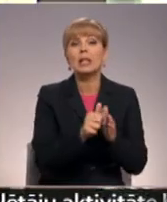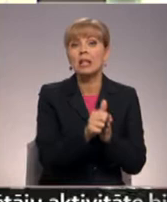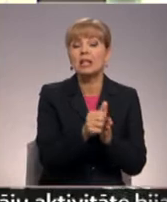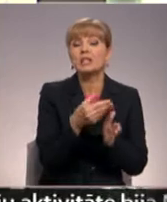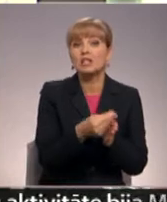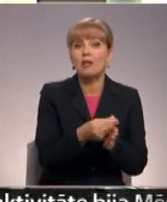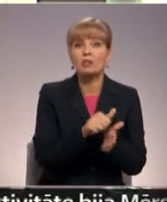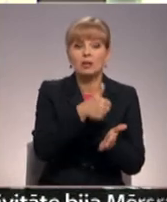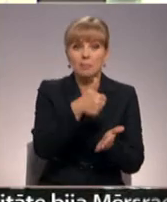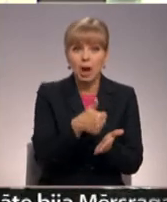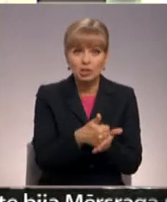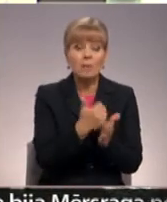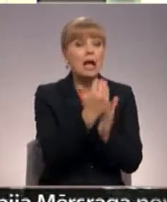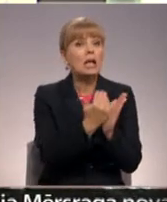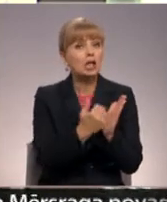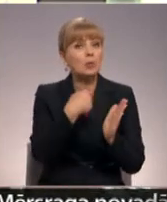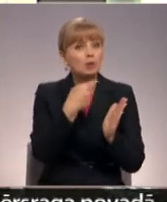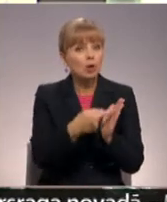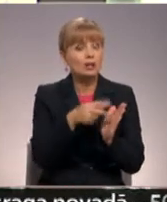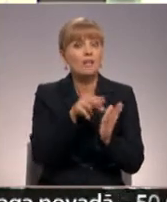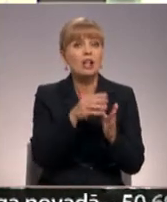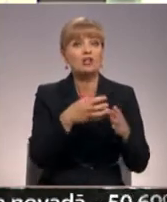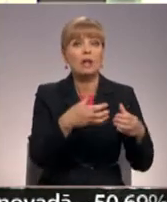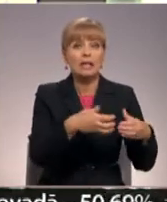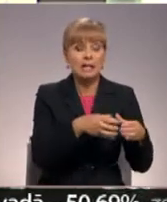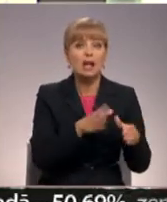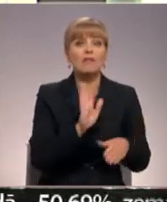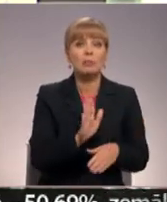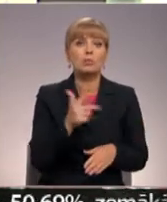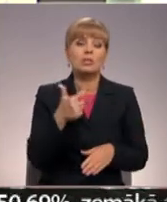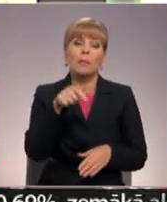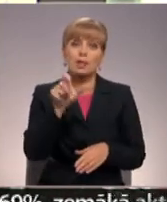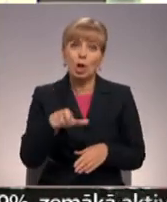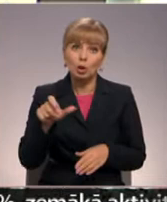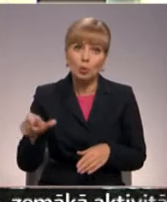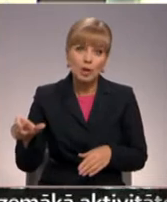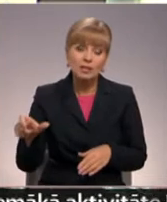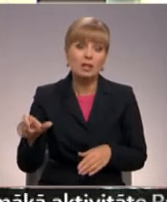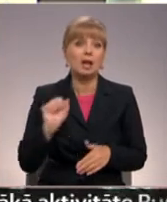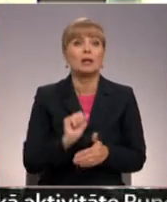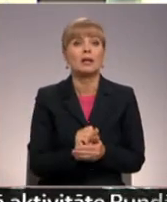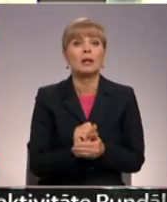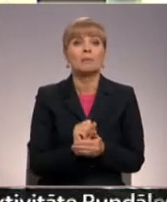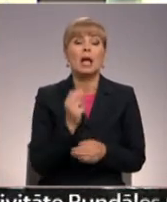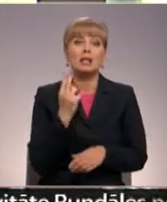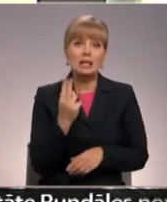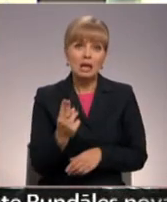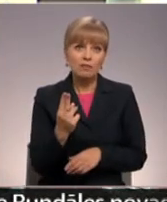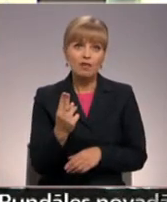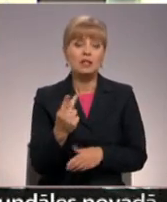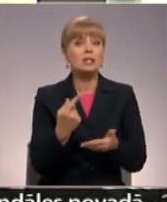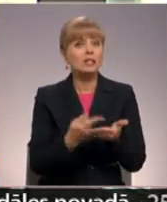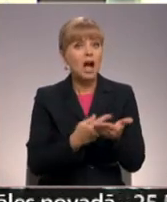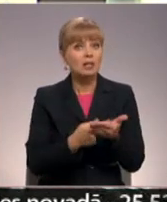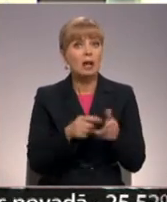pārstāvjus. Likums mums ir noteicis, ka vēlēšanu iecirkņi var būt tikai 7 locekļi. Tātad 7 ir, tātad divi tātad tā